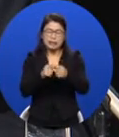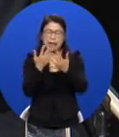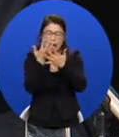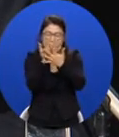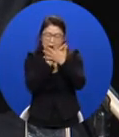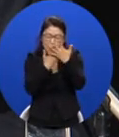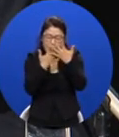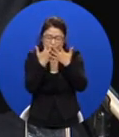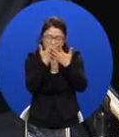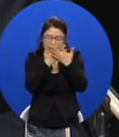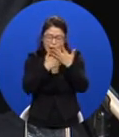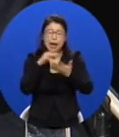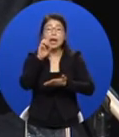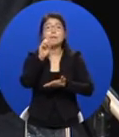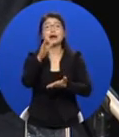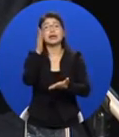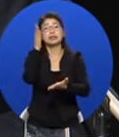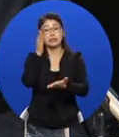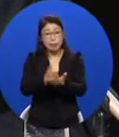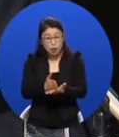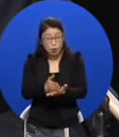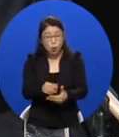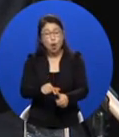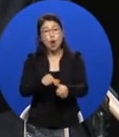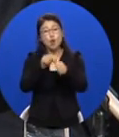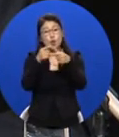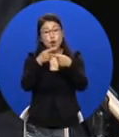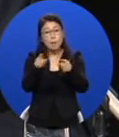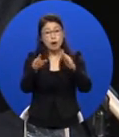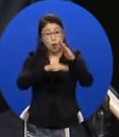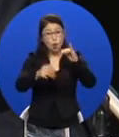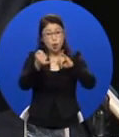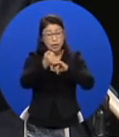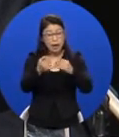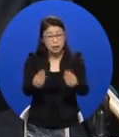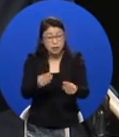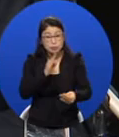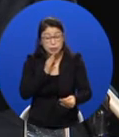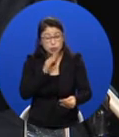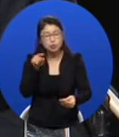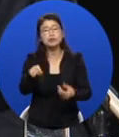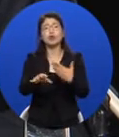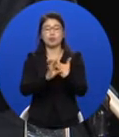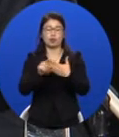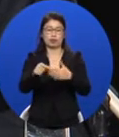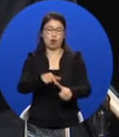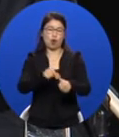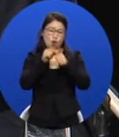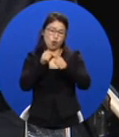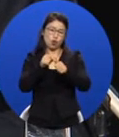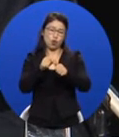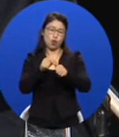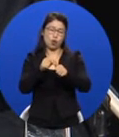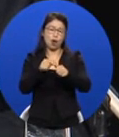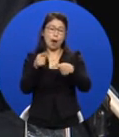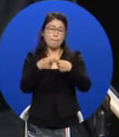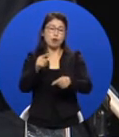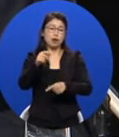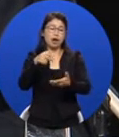두루뭉실하게 얘기하지 마시고 고용영향평가제 공약하셨죠? 예, 했습니다. 그러면 고용영향평가제가 도대체